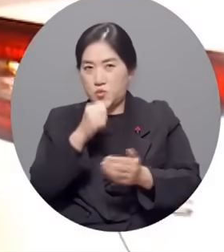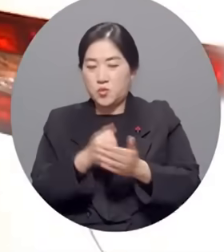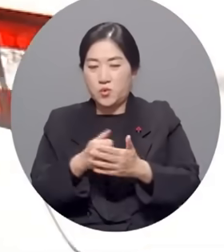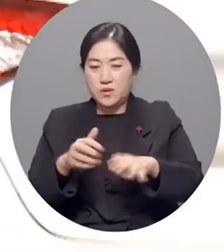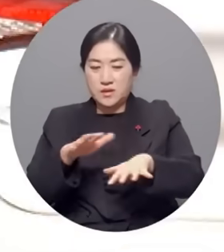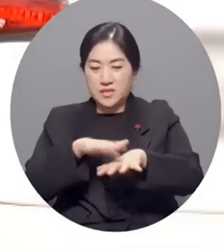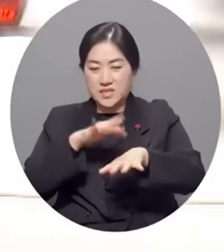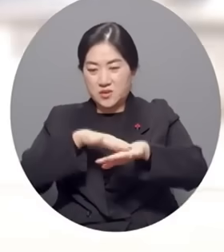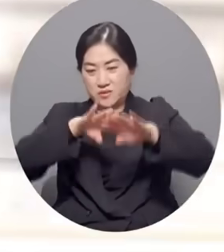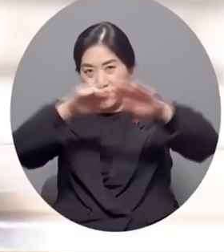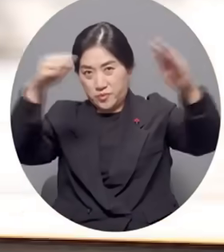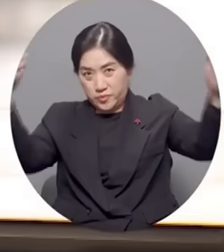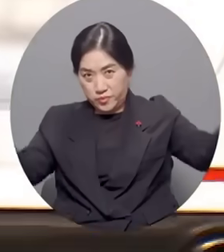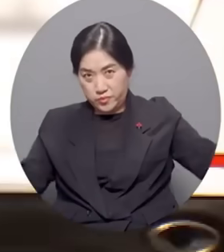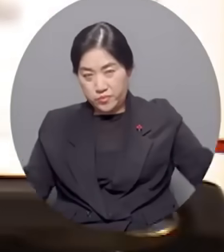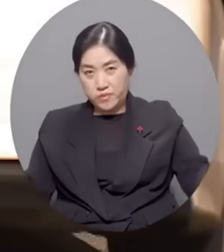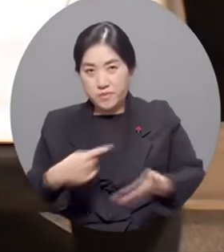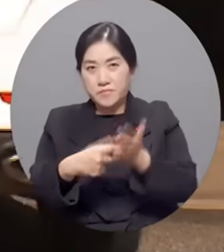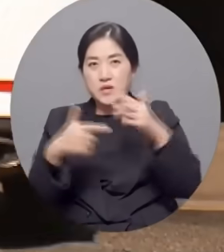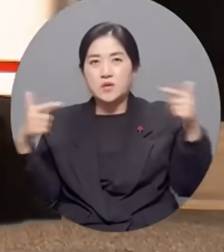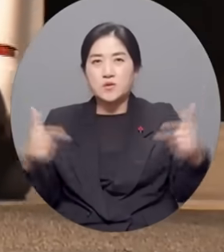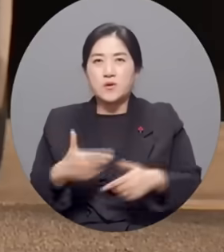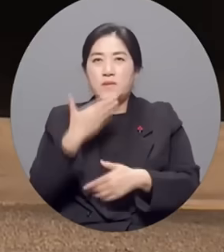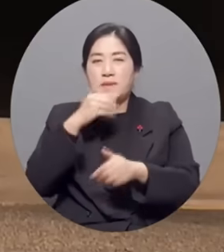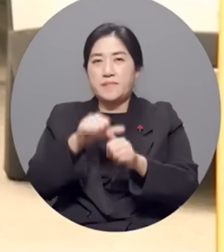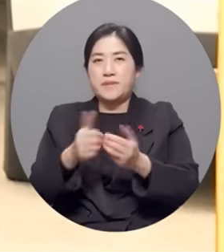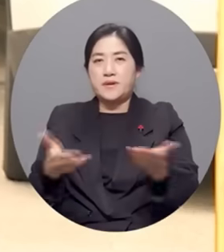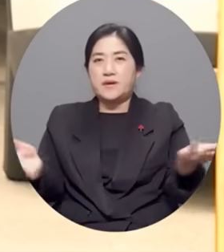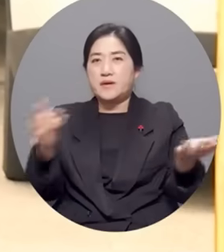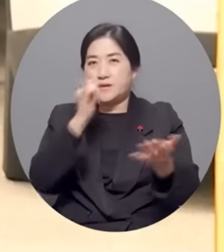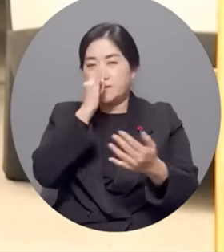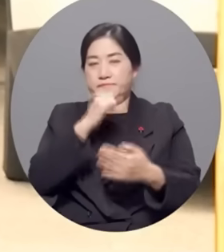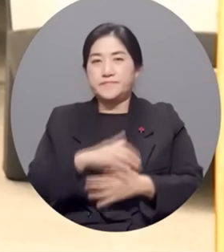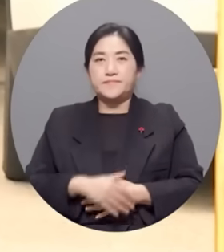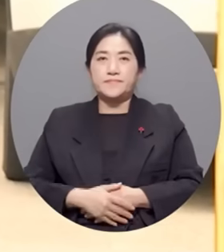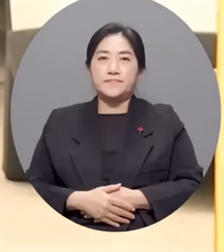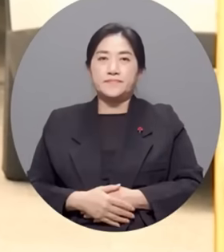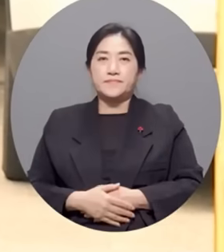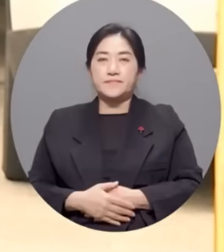덮개를 씌워주면 피해를 줄일 수 있다고 조언했습니다. MBC 뉴스 김현지입니다.